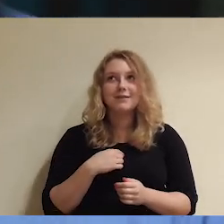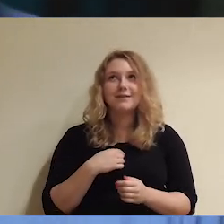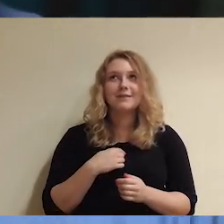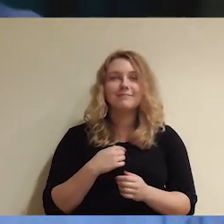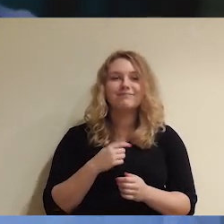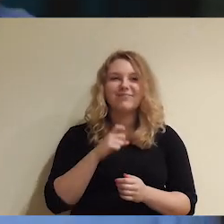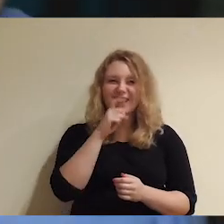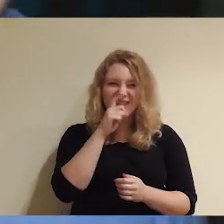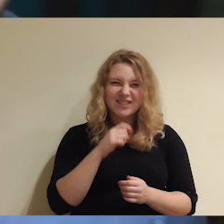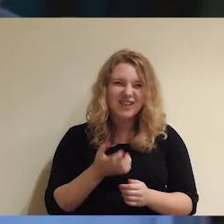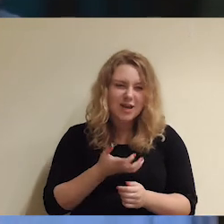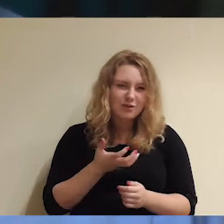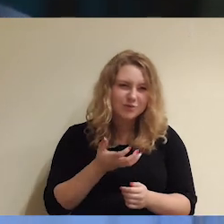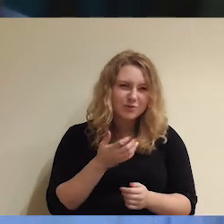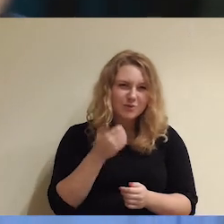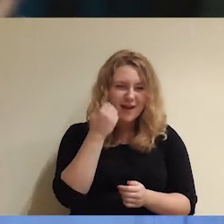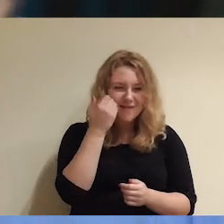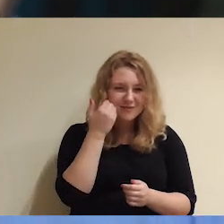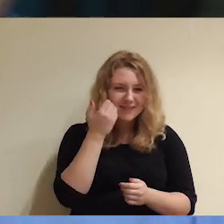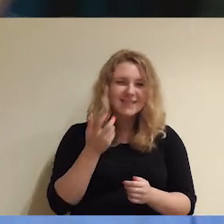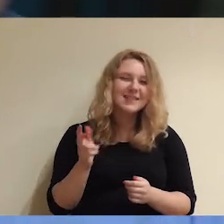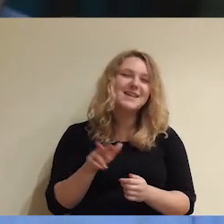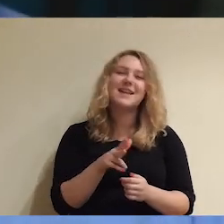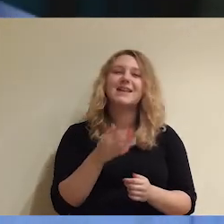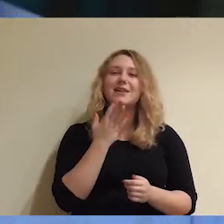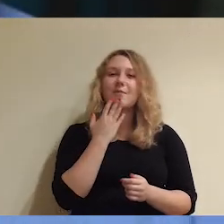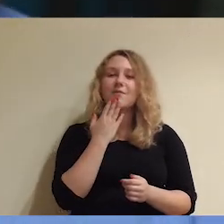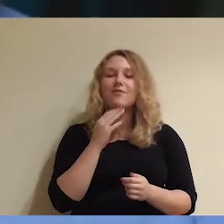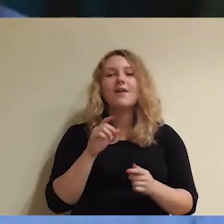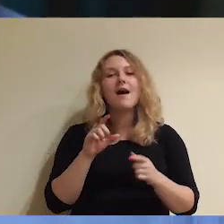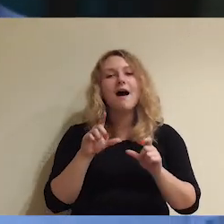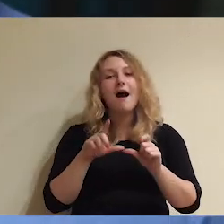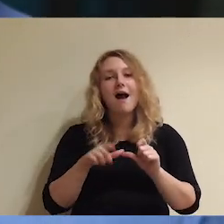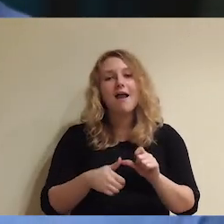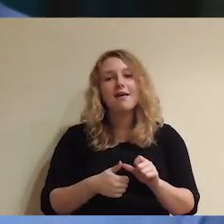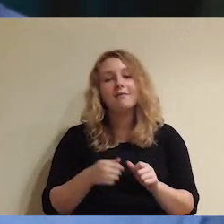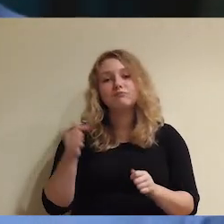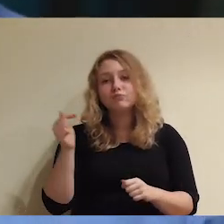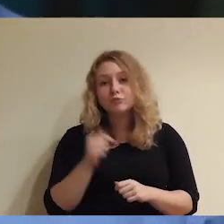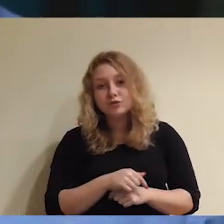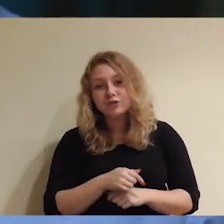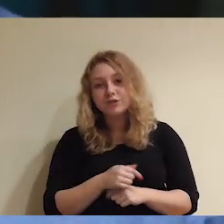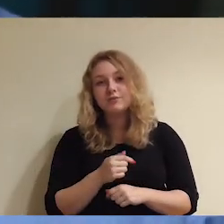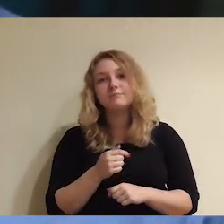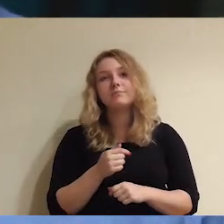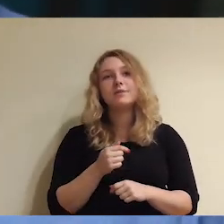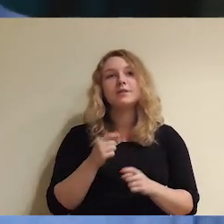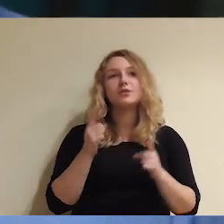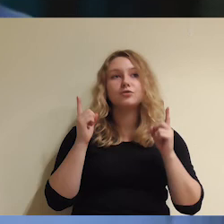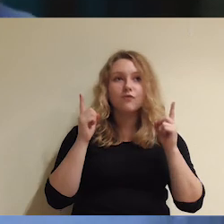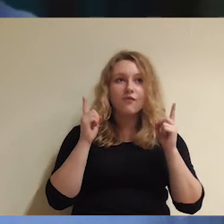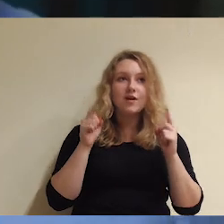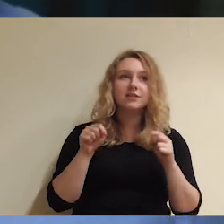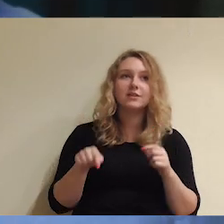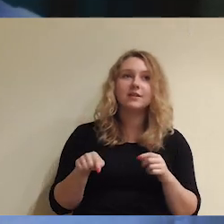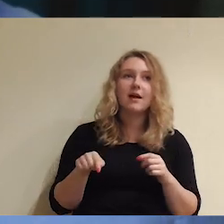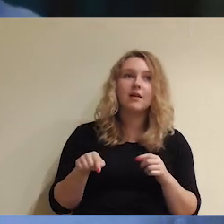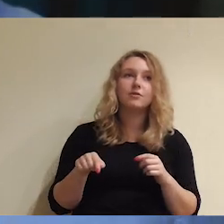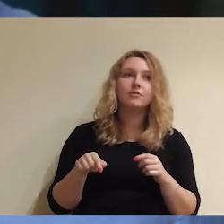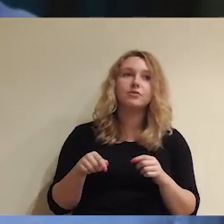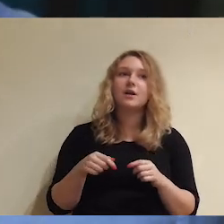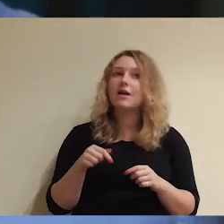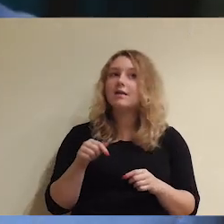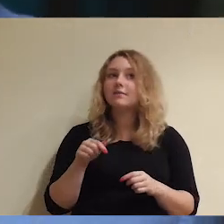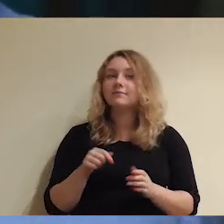Zawsze się głupio czuję, krępuję, kiedy o takich rzeczach mówię. No ale jest tak, że po prostu musimy też brać tą kwestię pod uwagę,